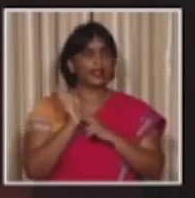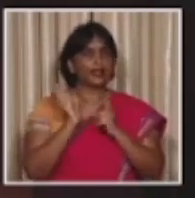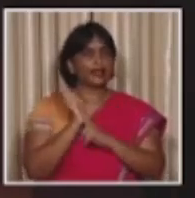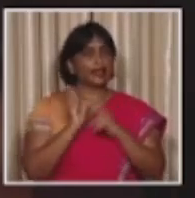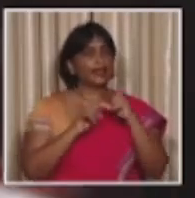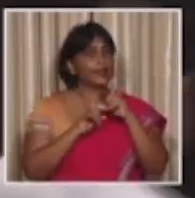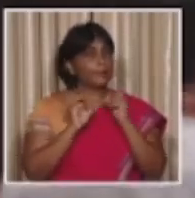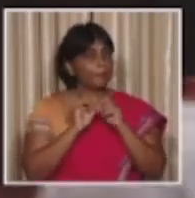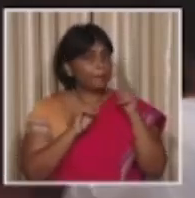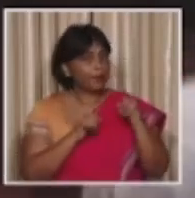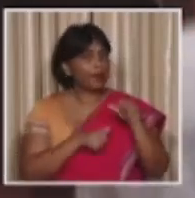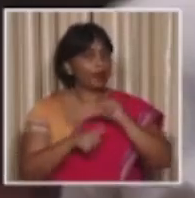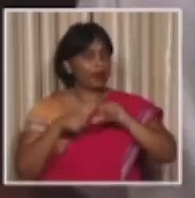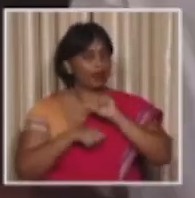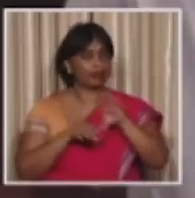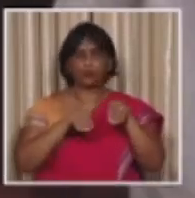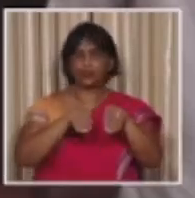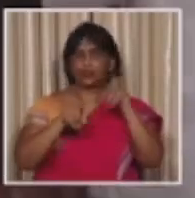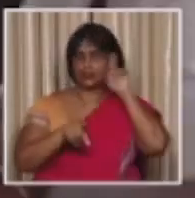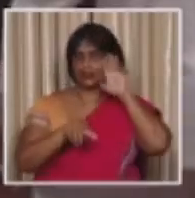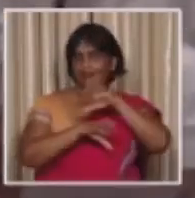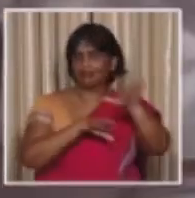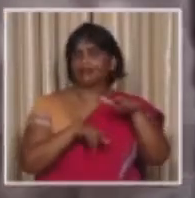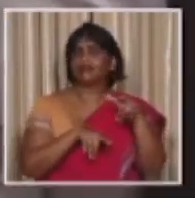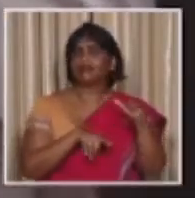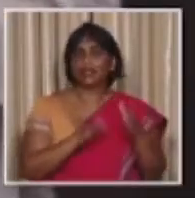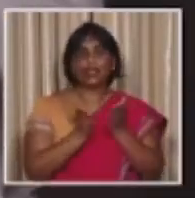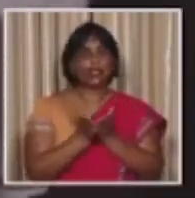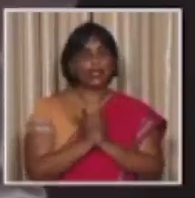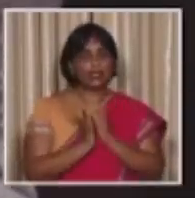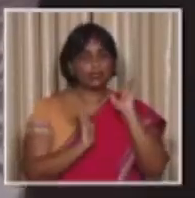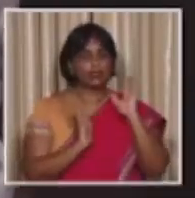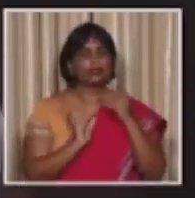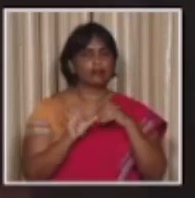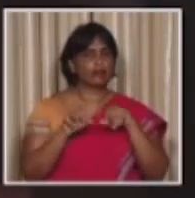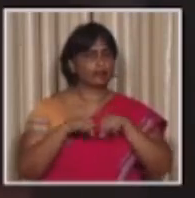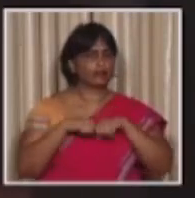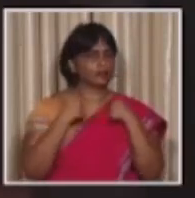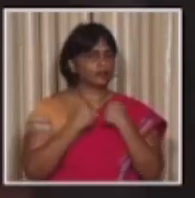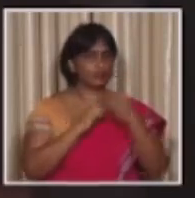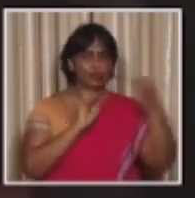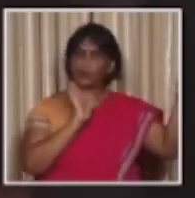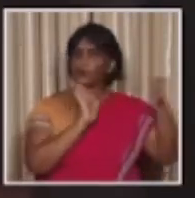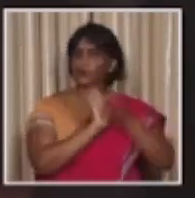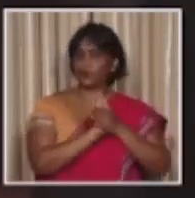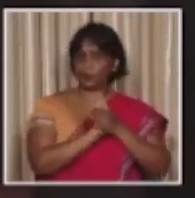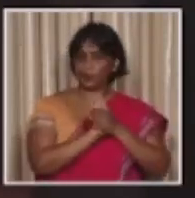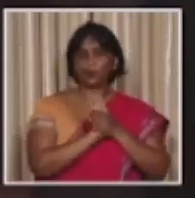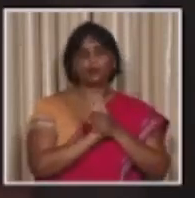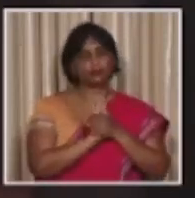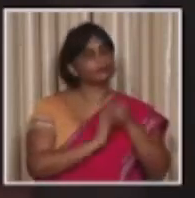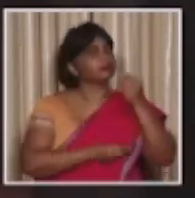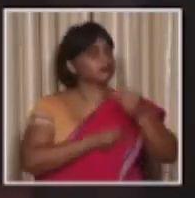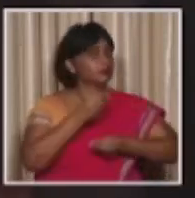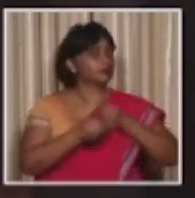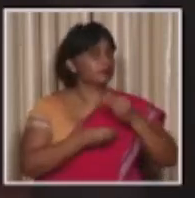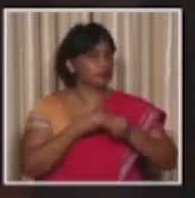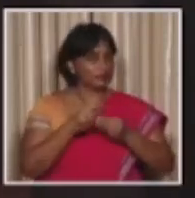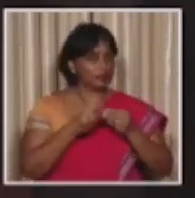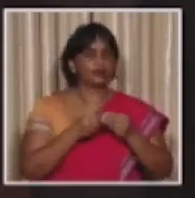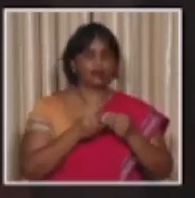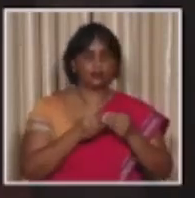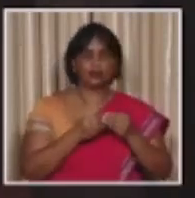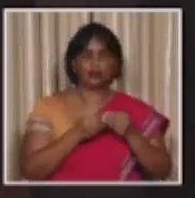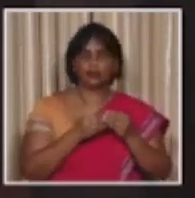සංවර්ධන මණ්ඩලයට අයත් ගොවිපළවල් ඉන්දියාවේ අමුල් සමාගම සමග ඒකාබද්ධ ව්‍යාපාර සමාගමක්